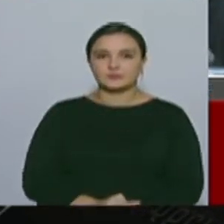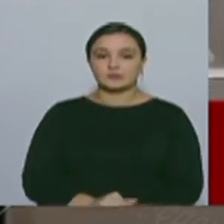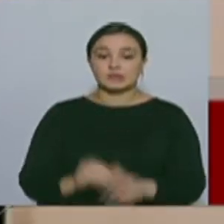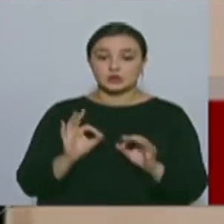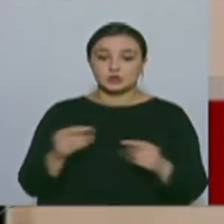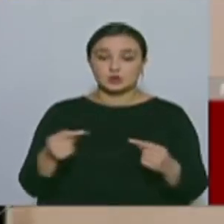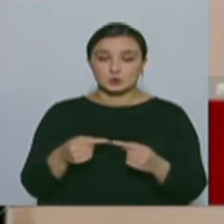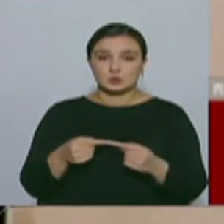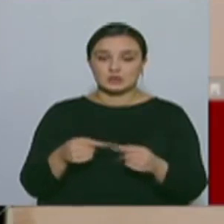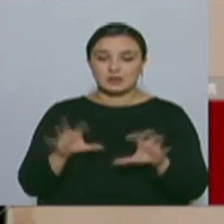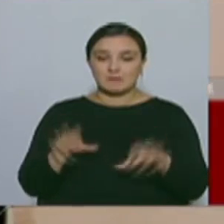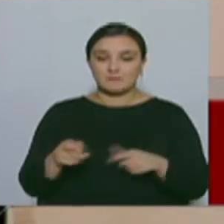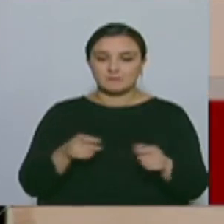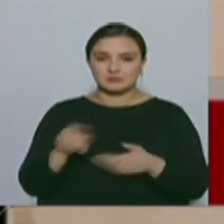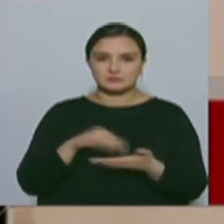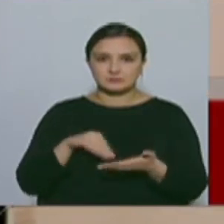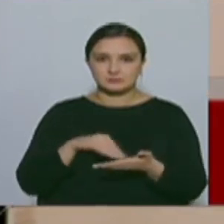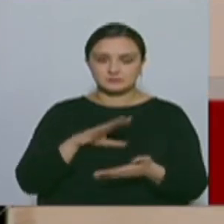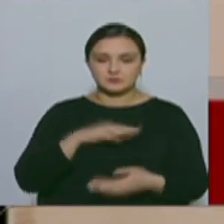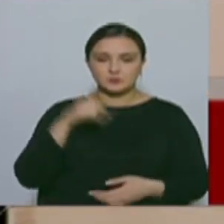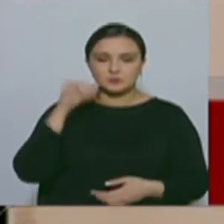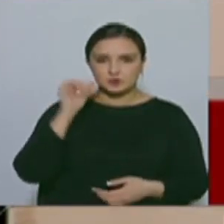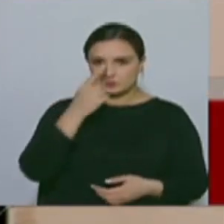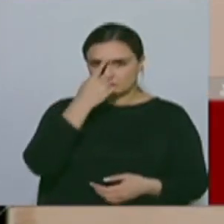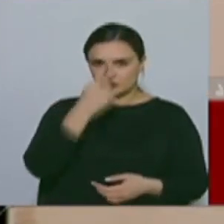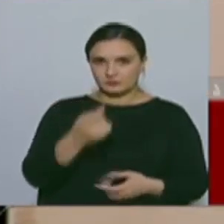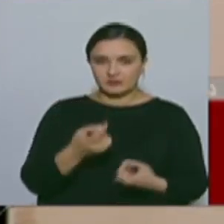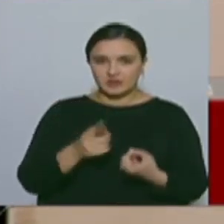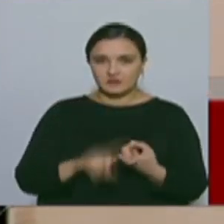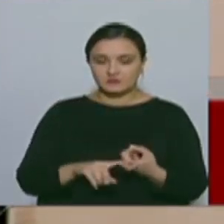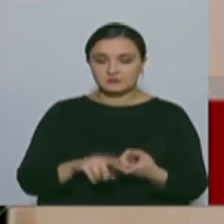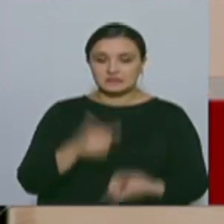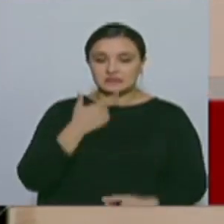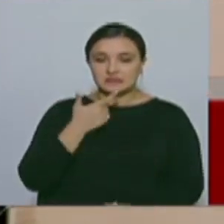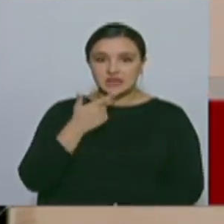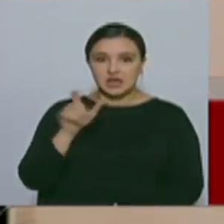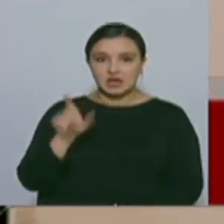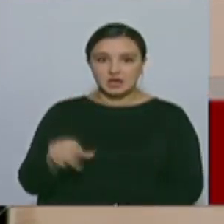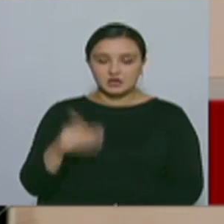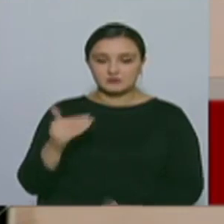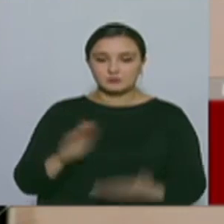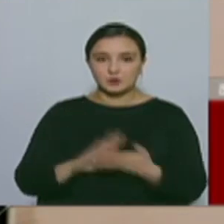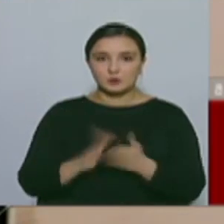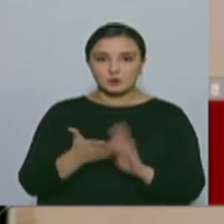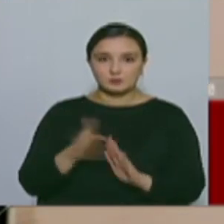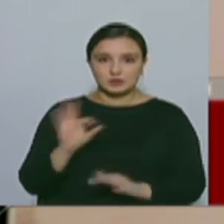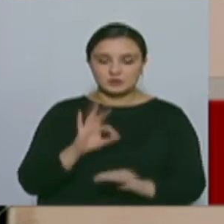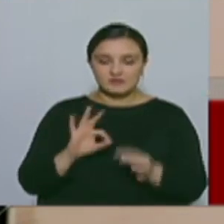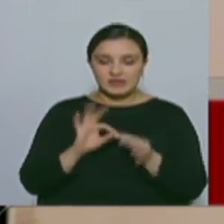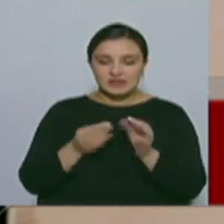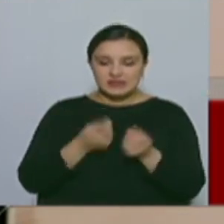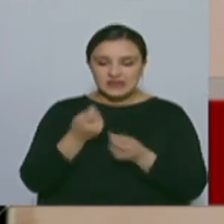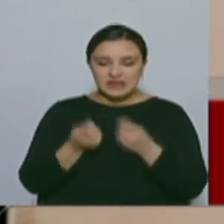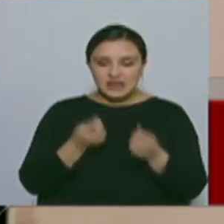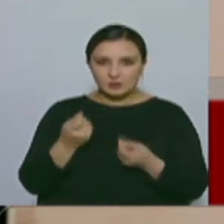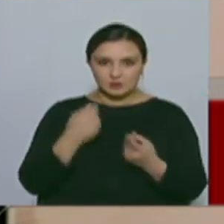ზუსტად მაგი პრეზიდენტმა გაიმეორა გუშინდელი ჩვენი მოწოდებები იმასთან დაკავშირებით, რომ მიხეილ სააკაშვილის მდგომარეობის შესახებ დეტალური და